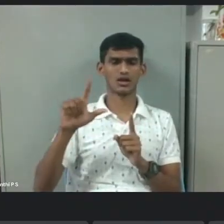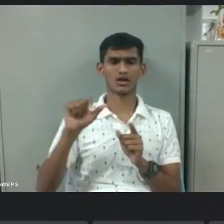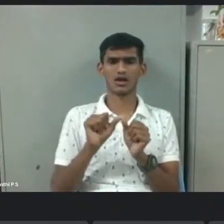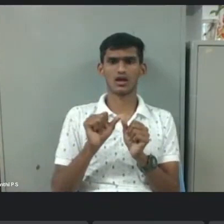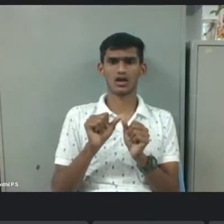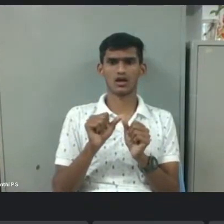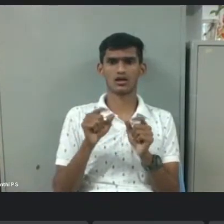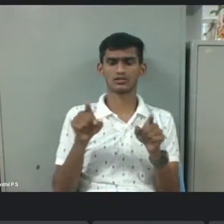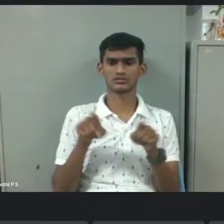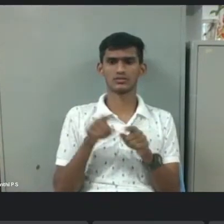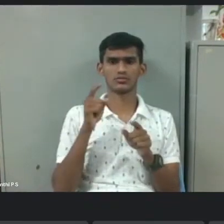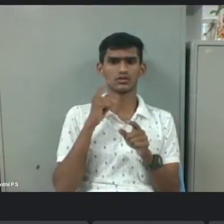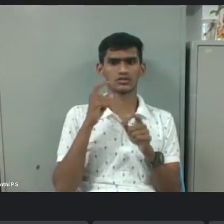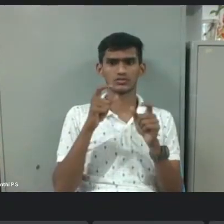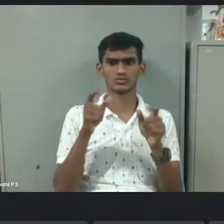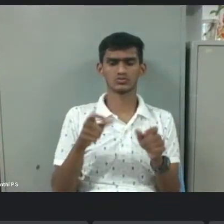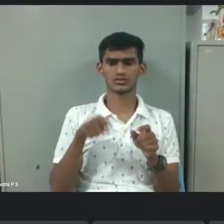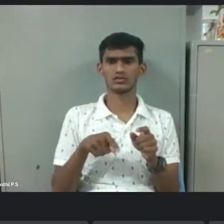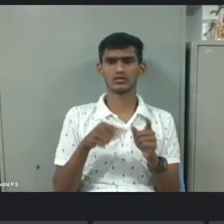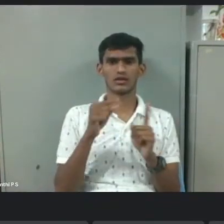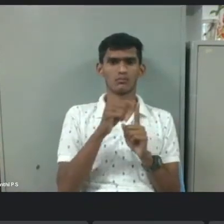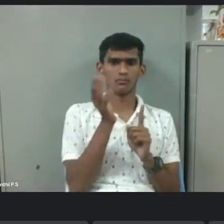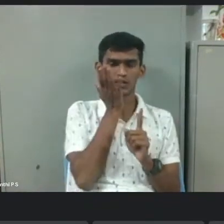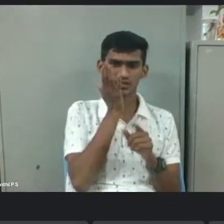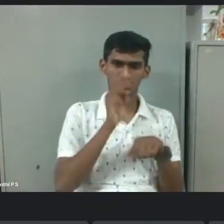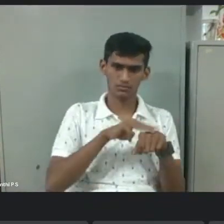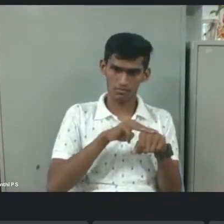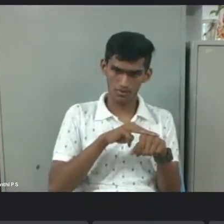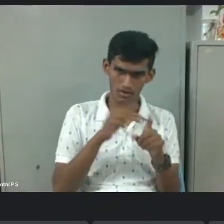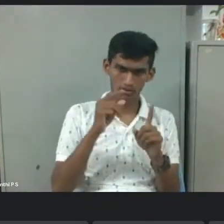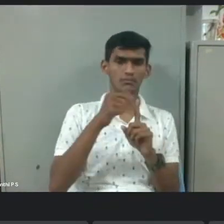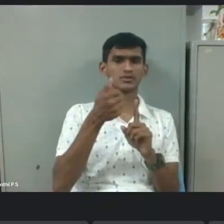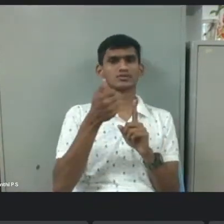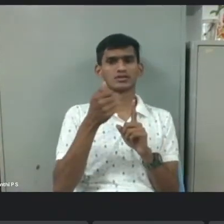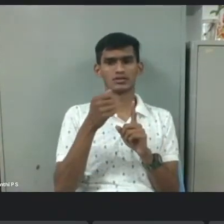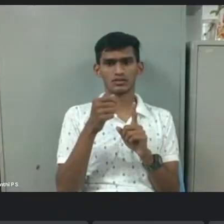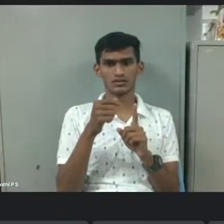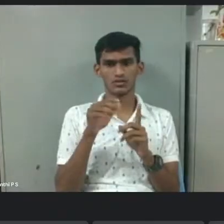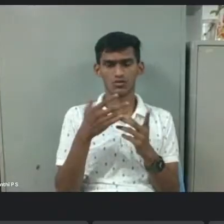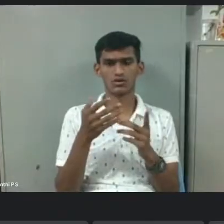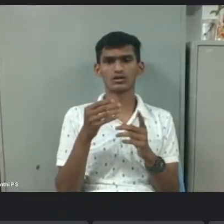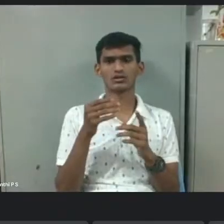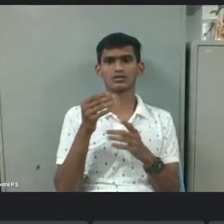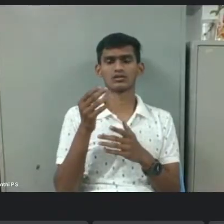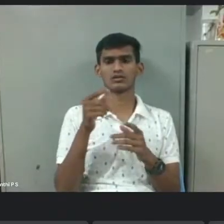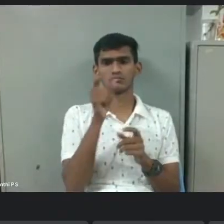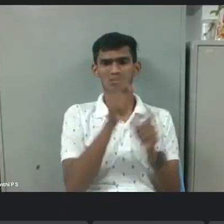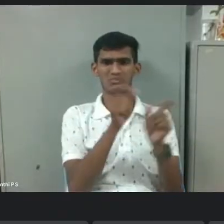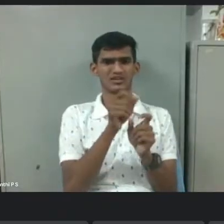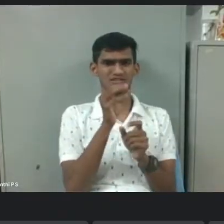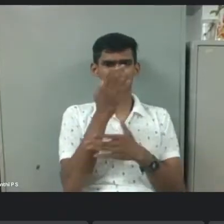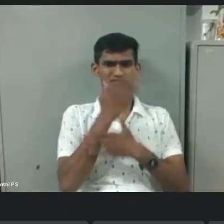പഞ്ചായത്തിലേക്ക് തെരഞ്ഞെടുക്കപ്പെട്ടവർ, ഇപ്പൊ ഒരു പഞ്ചായത്ത് മെമ്പർക്കോ ഒരു കൗൺസിലർക്കോ പ്രസിഡന്റിനോ ഒന്നും ഡിസബിലിറ്റിയെ പറ്റി ഒന്നും അറിയണമെന്നില്ല. പക്ഷെ അവർക്ക്